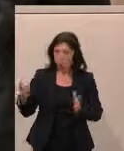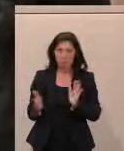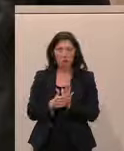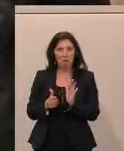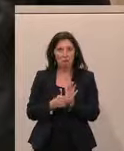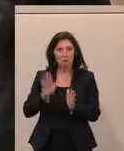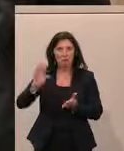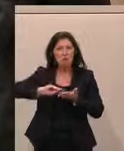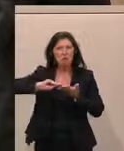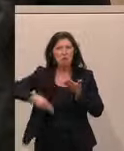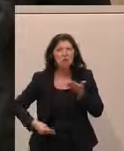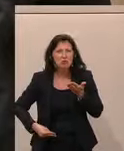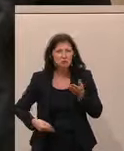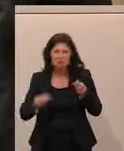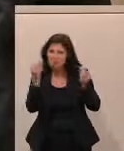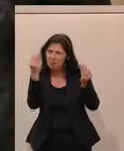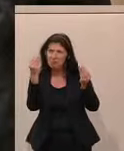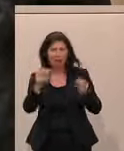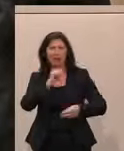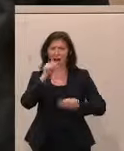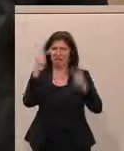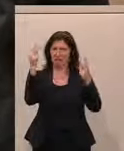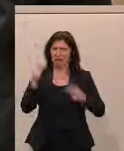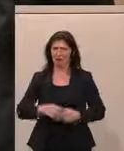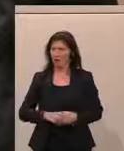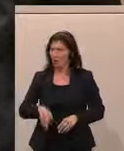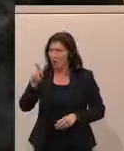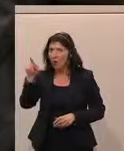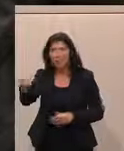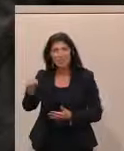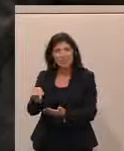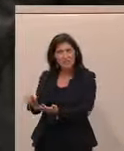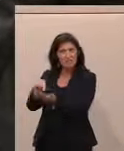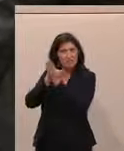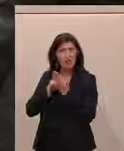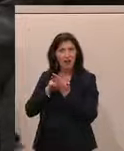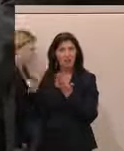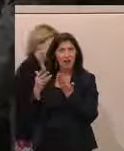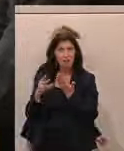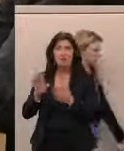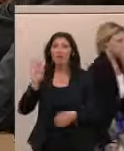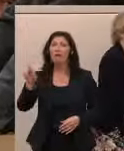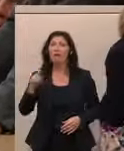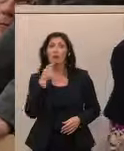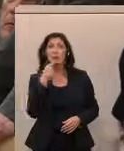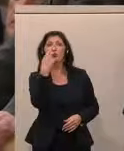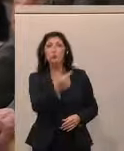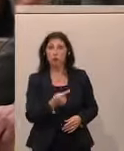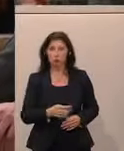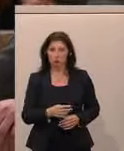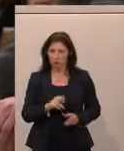dass Ihre Unterschriften nichts wert sind. Und Sie haben gezeigt, dass Ihre Zusagen unglaubwürdig